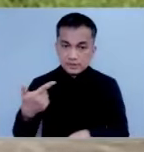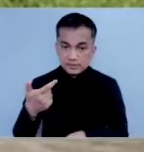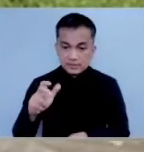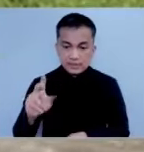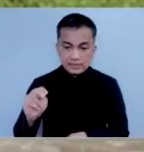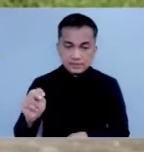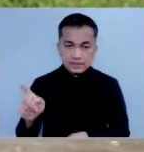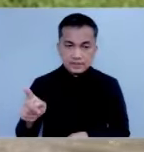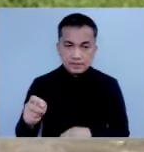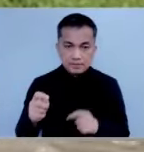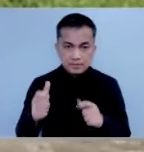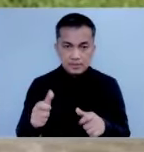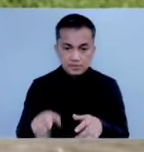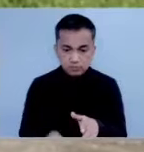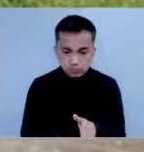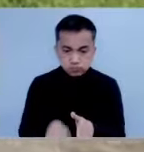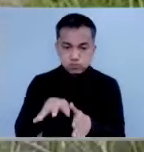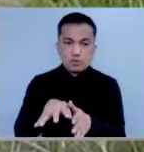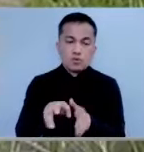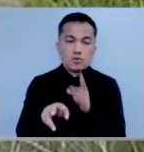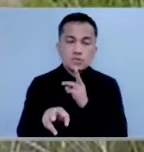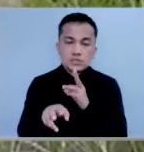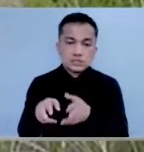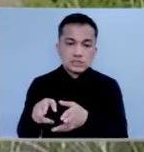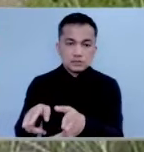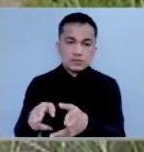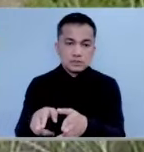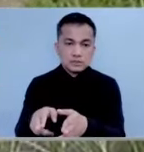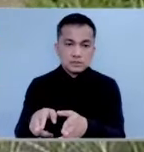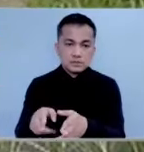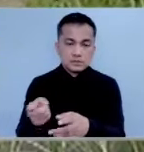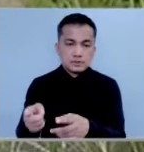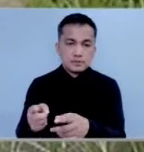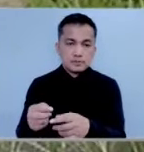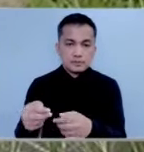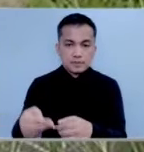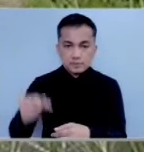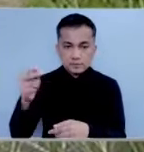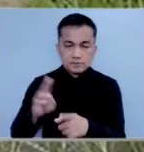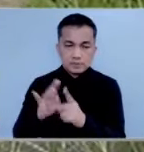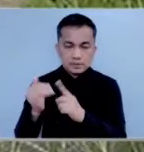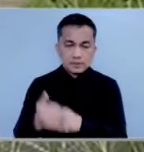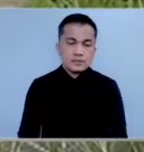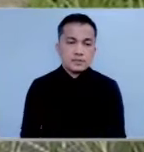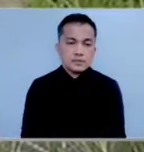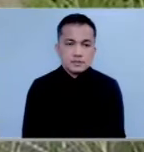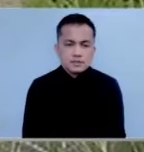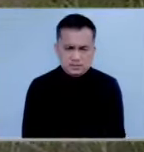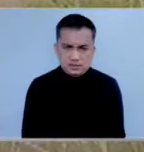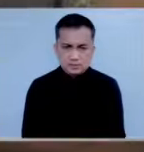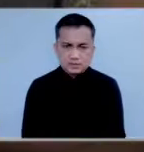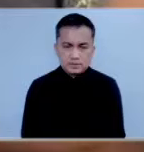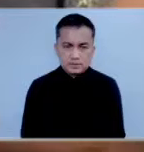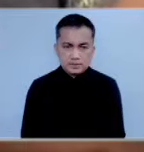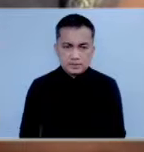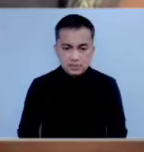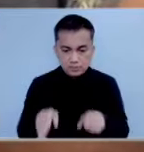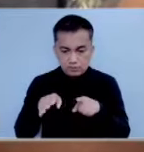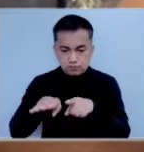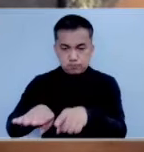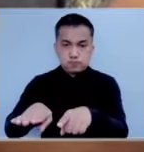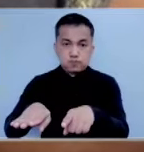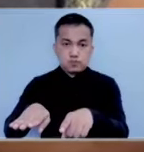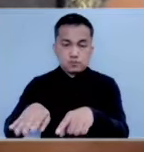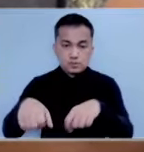kasing tumataas ang tubig sa ilog mula sa mga matataas na barangay. Nahirapan po yung mga tricycle pag umano po yung tubig